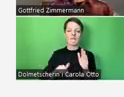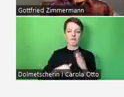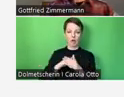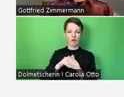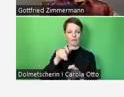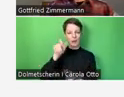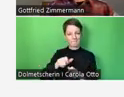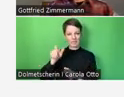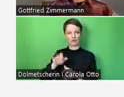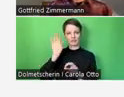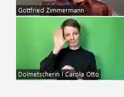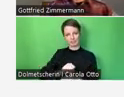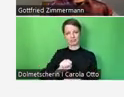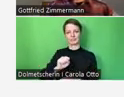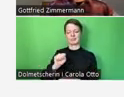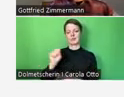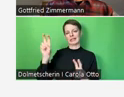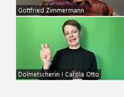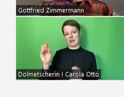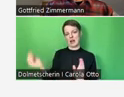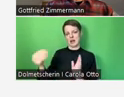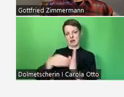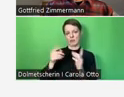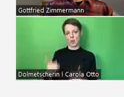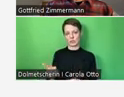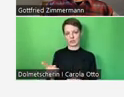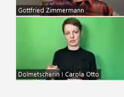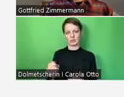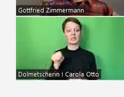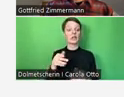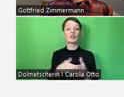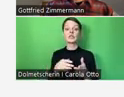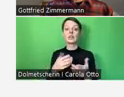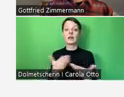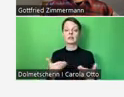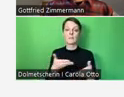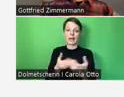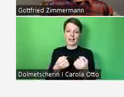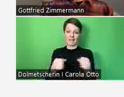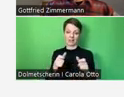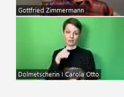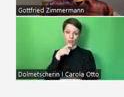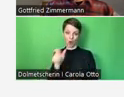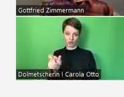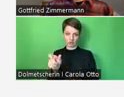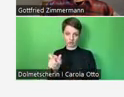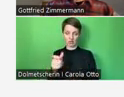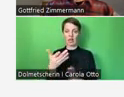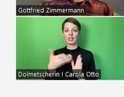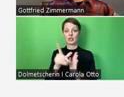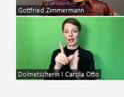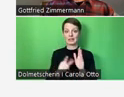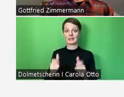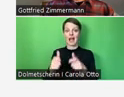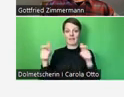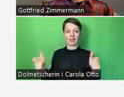Menschen gut lesbarer Titel stehen. Also hier steht jetzt barrierefreies Word, Doppelpunkt, erweiterte Checkliste